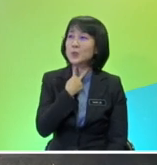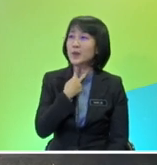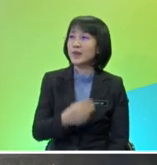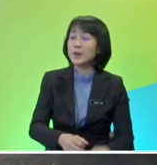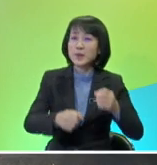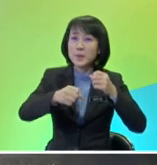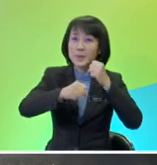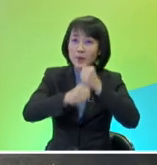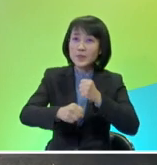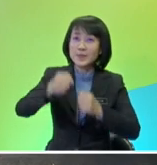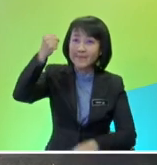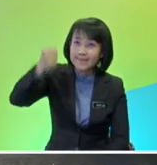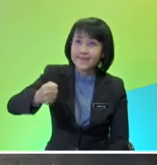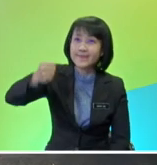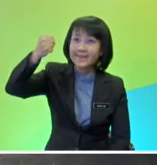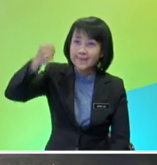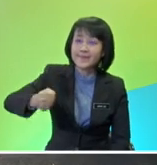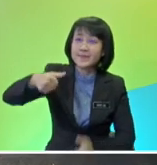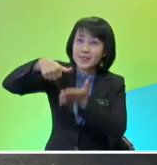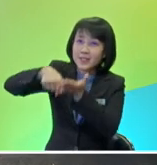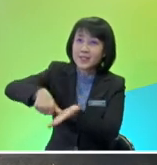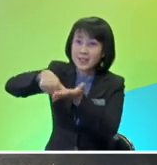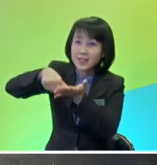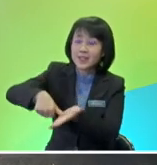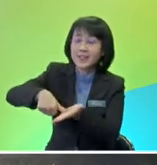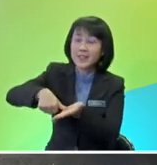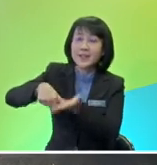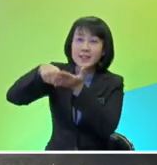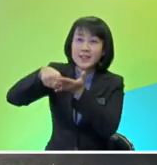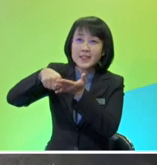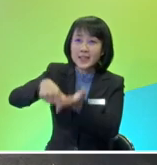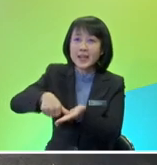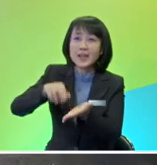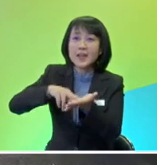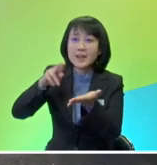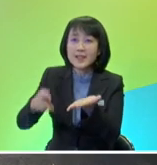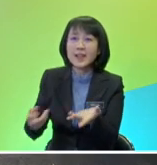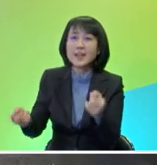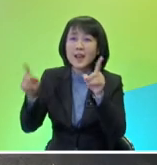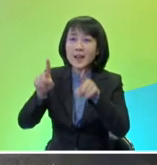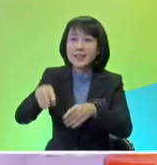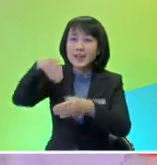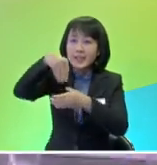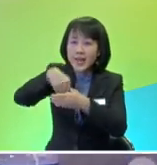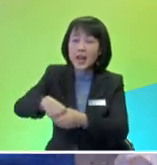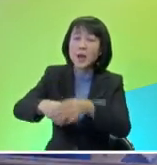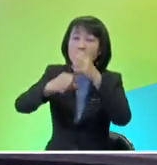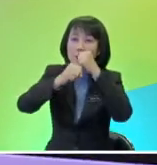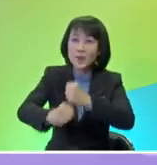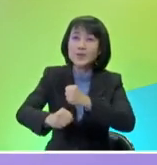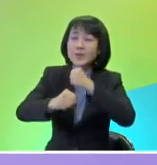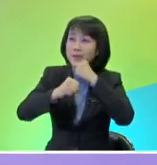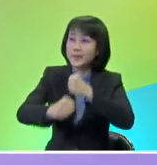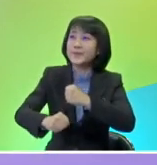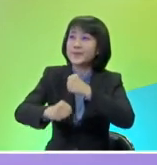ditekan, okey, cuba tekan Akmal. Tekanan rendah terhasil di dalam pelocok tersebut. Okey, saya tekan ni. Getah tu. Saya tekan Tak ada